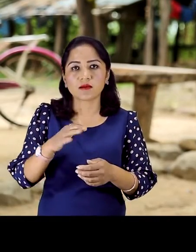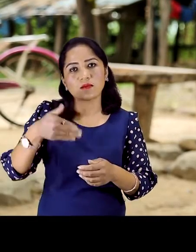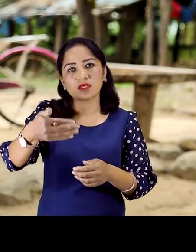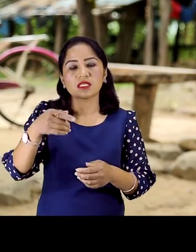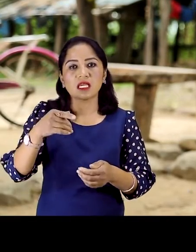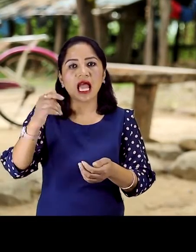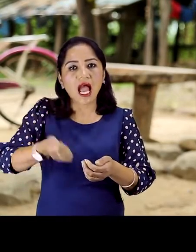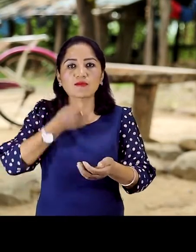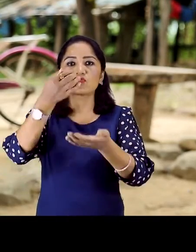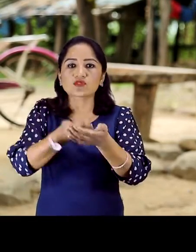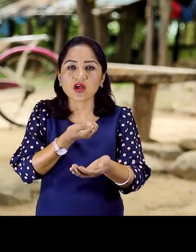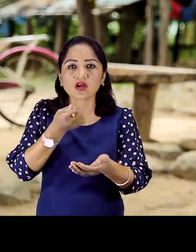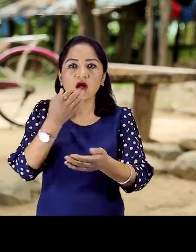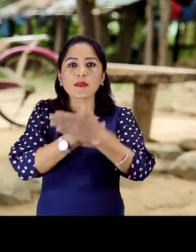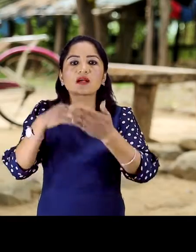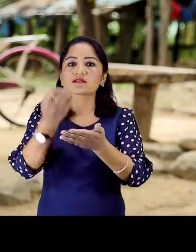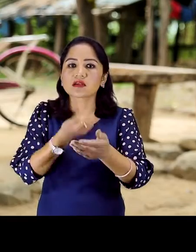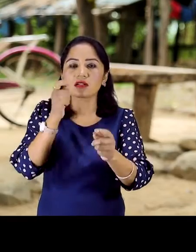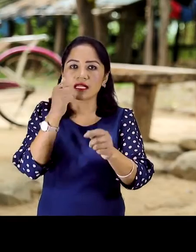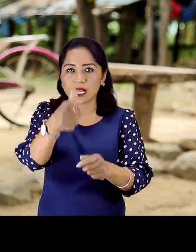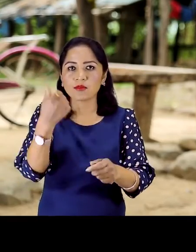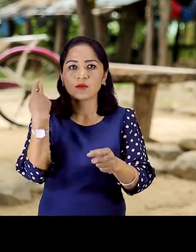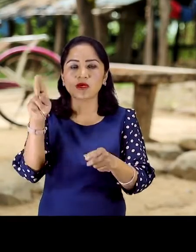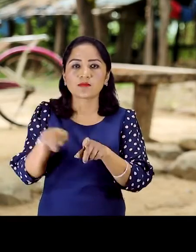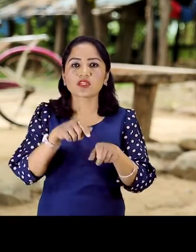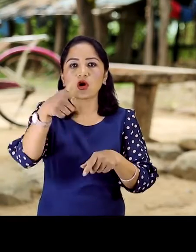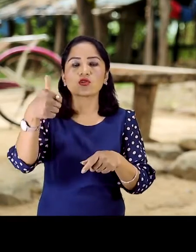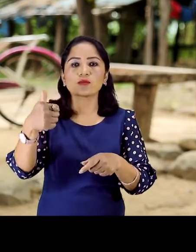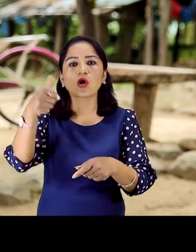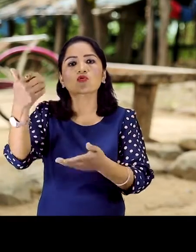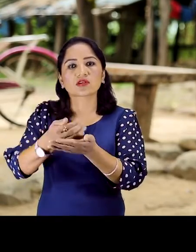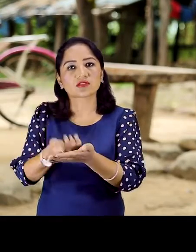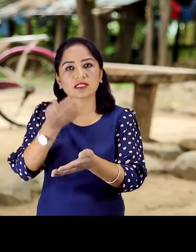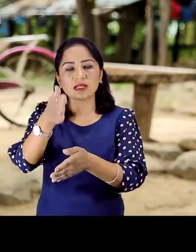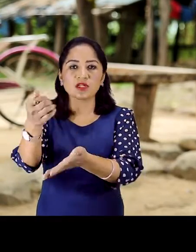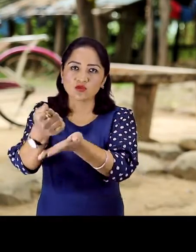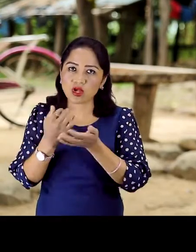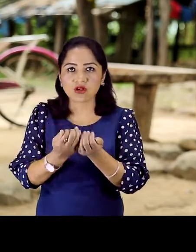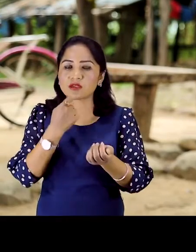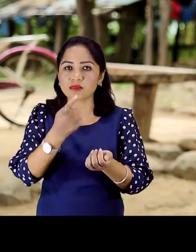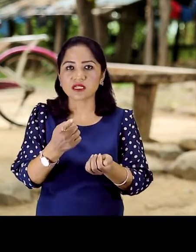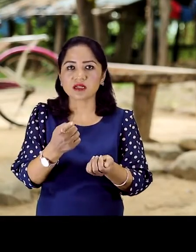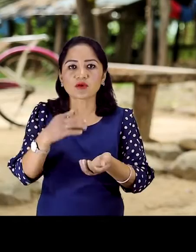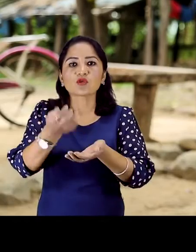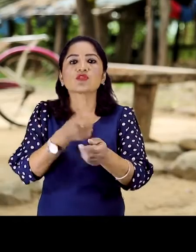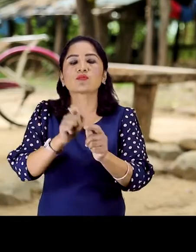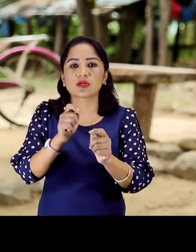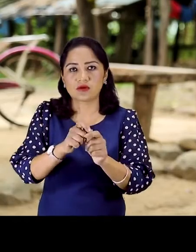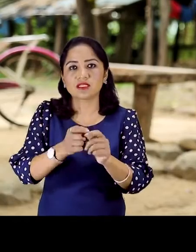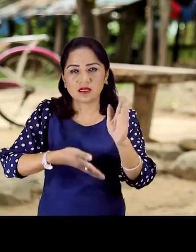अफमाताई ॉनन हाम्रो बने परदीन शाहस्ताले पनी आपनी प्रोस्त Sóyogarột तयों